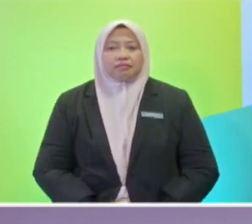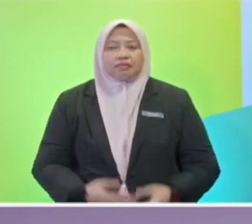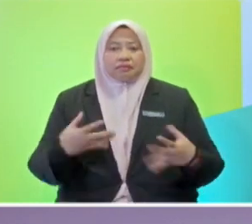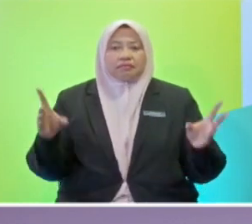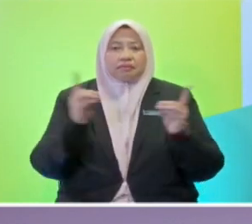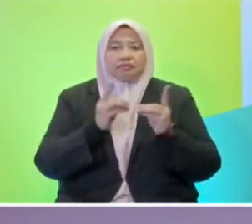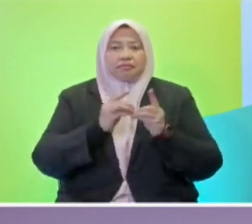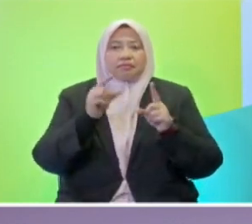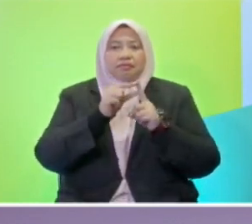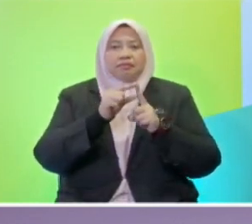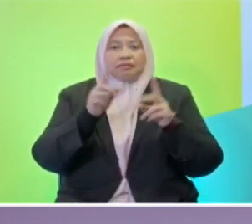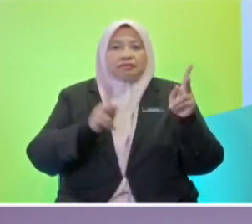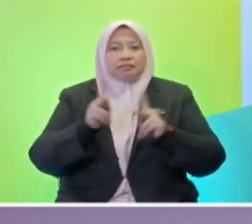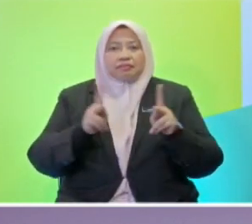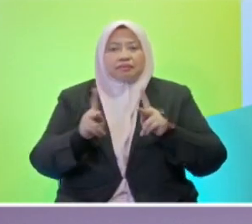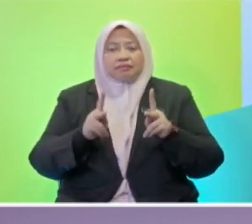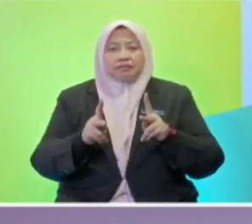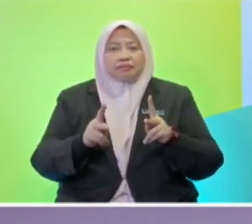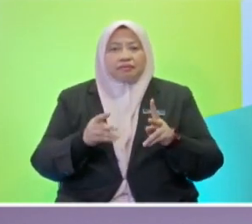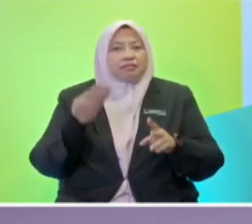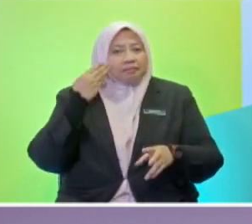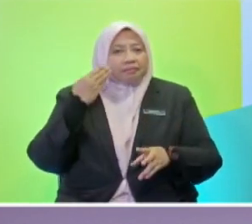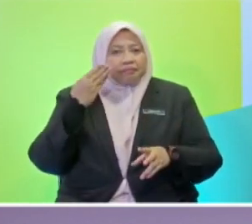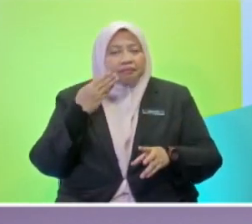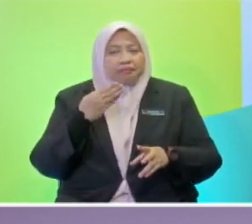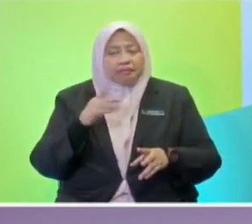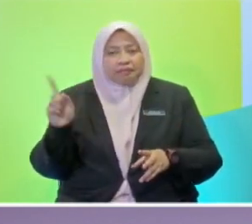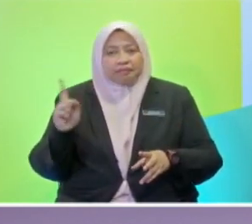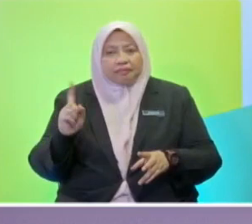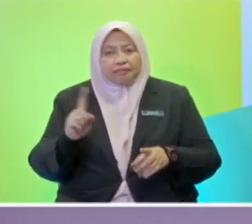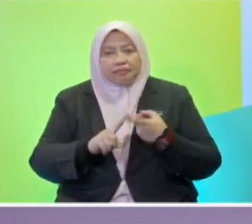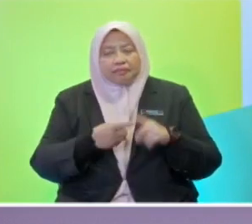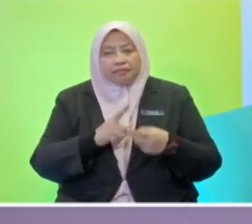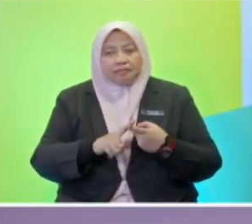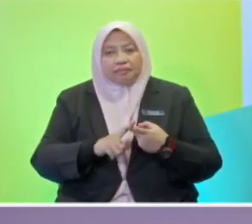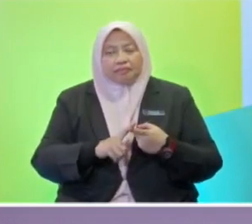kereta yang kedua biru mana kawan-kawan